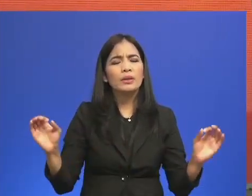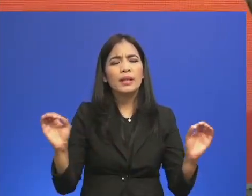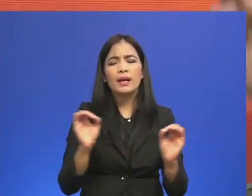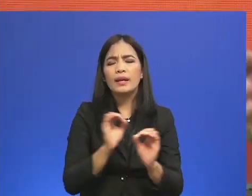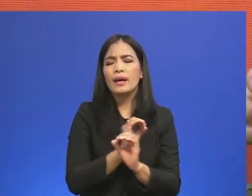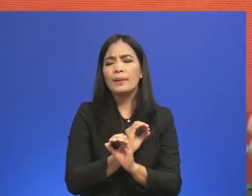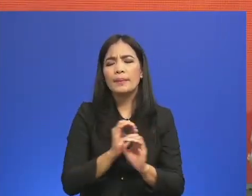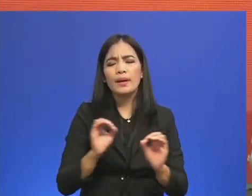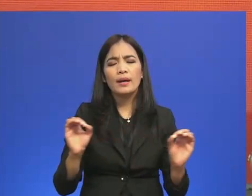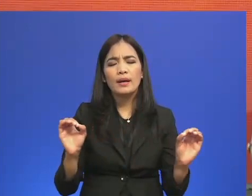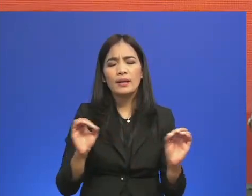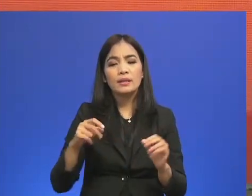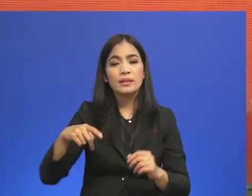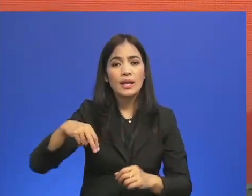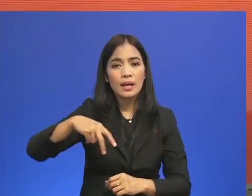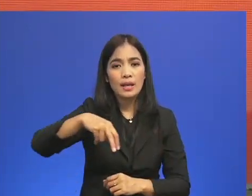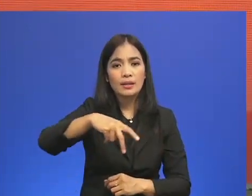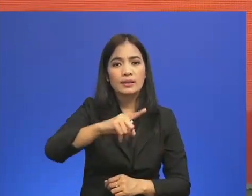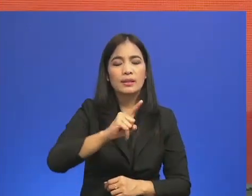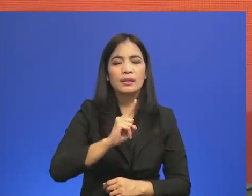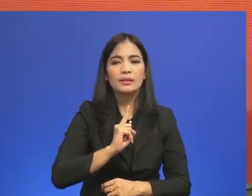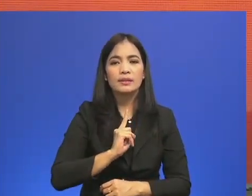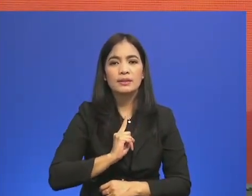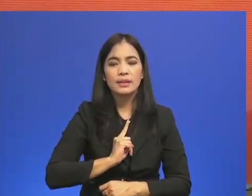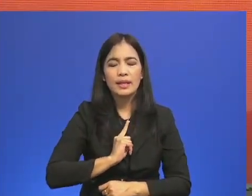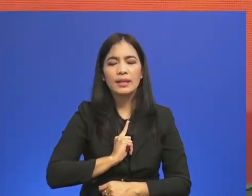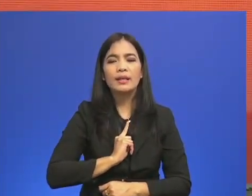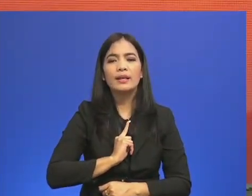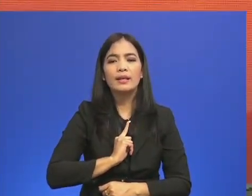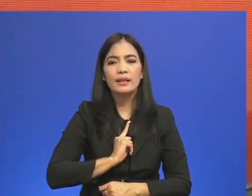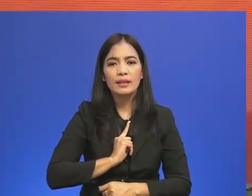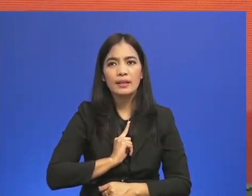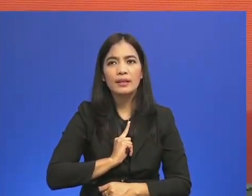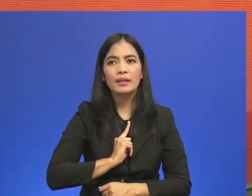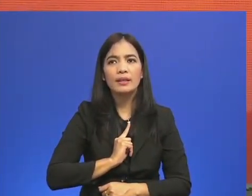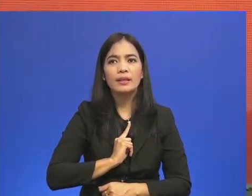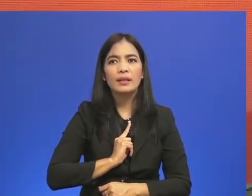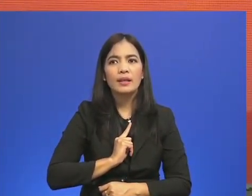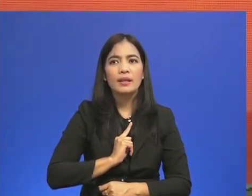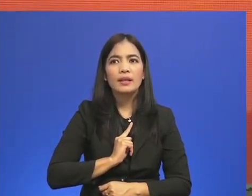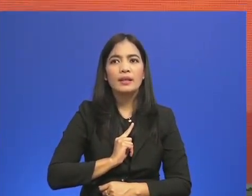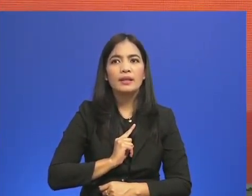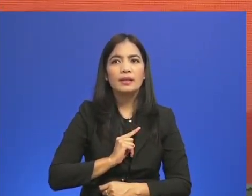Ku tak dapat jalan sendiri,